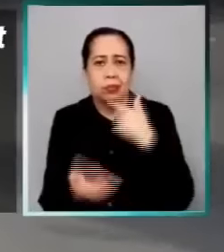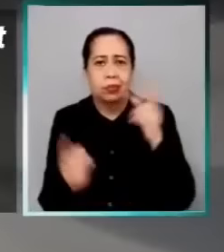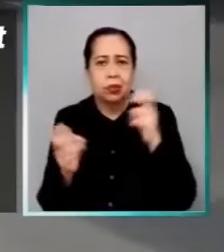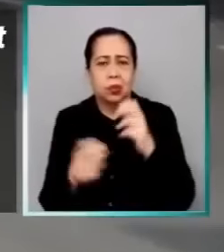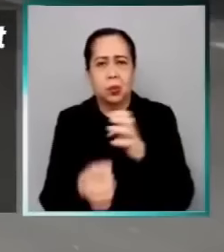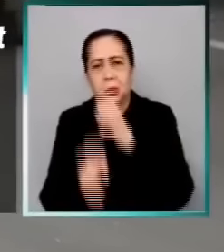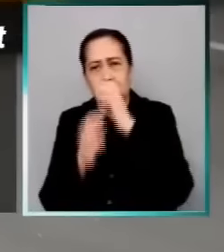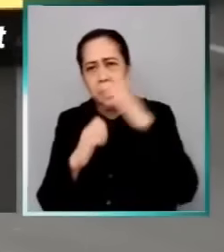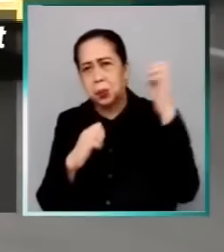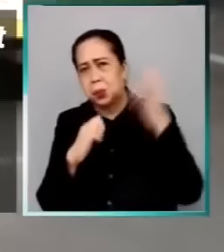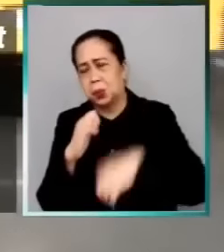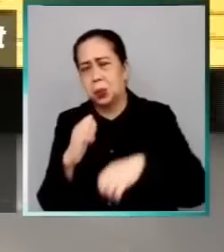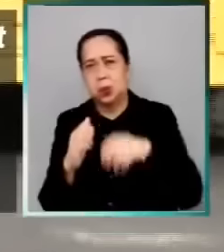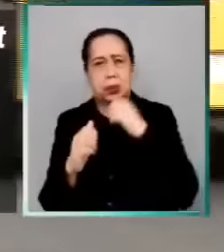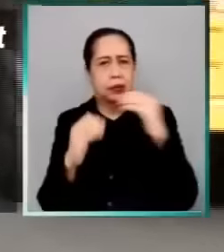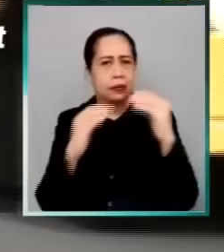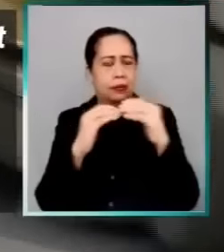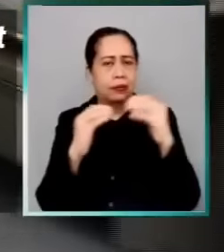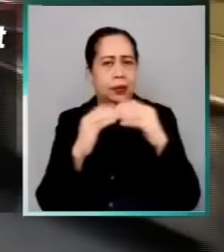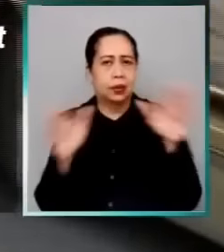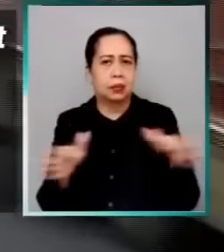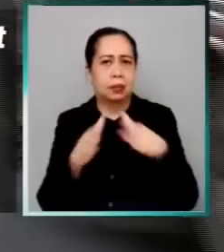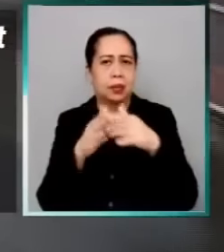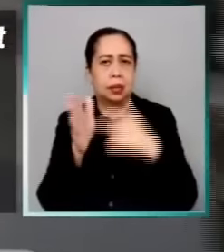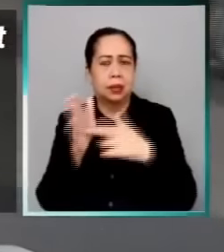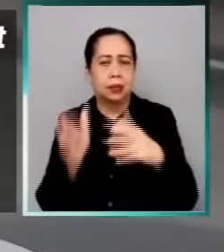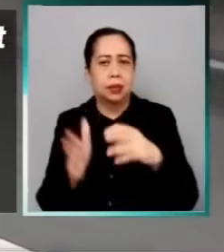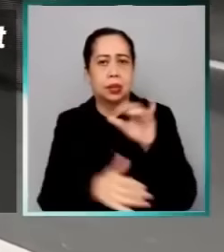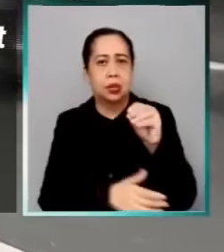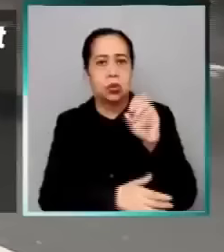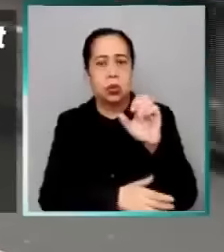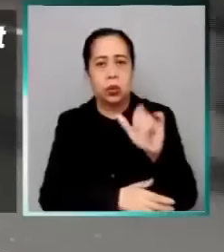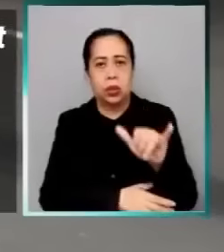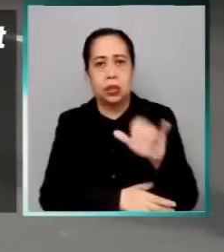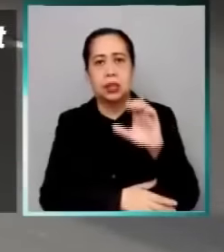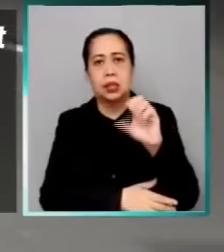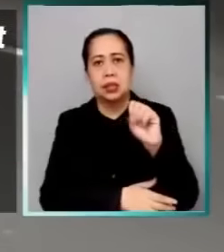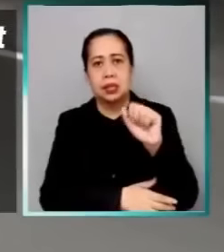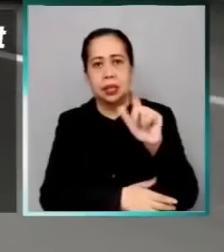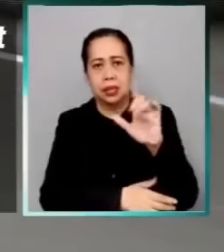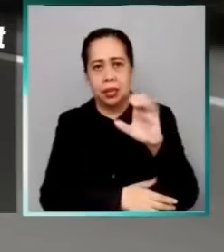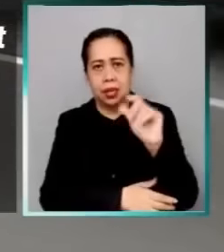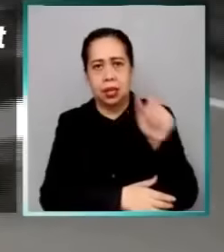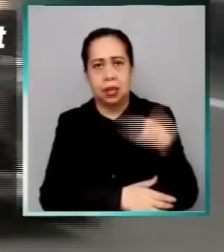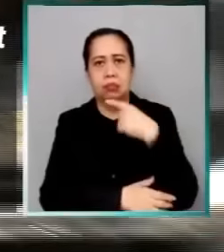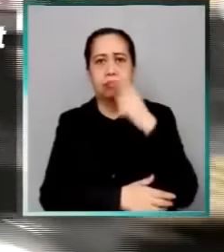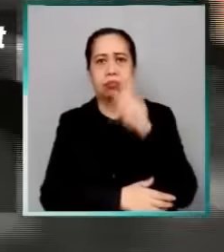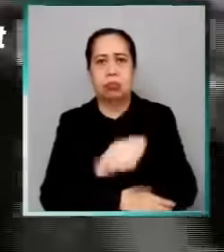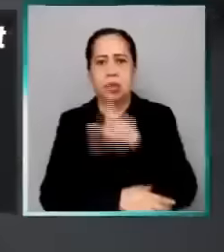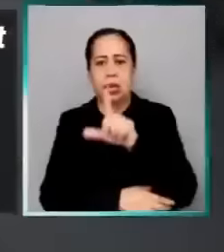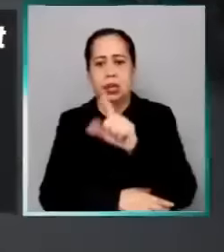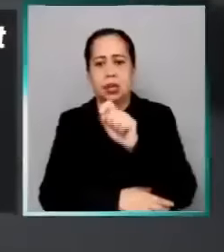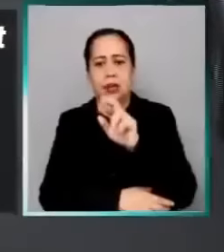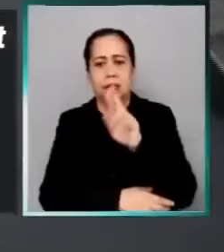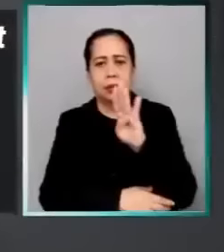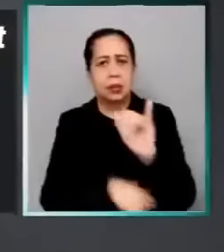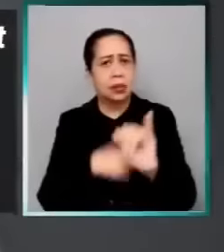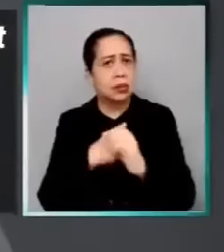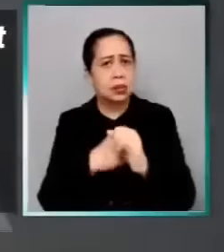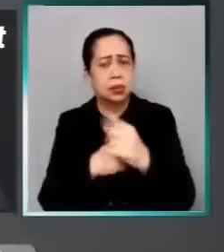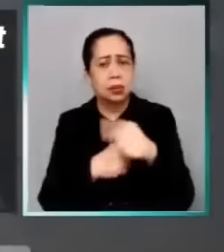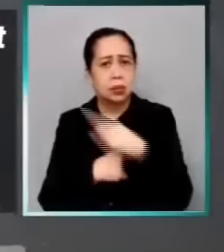hindi makatao ni Albay Representative Joey Salceda ang utos ng LTFRB, lalo't mga jeepney driver daw